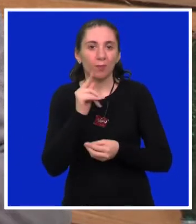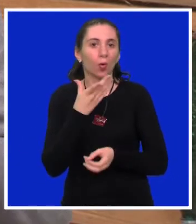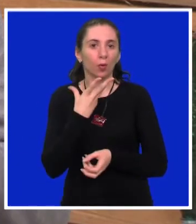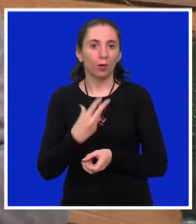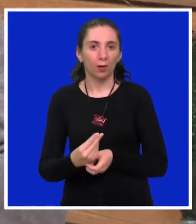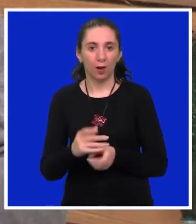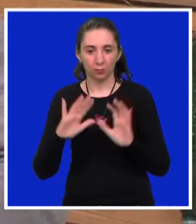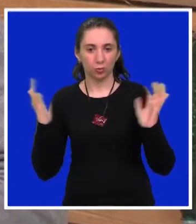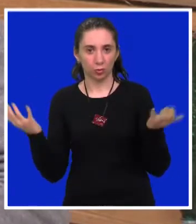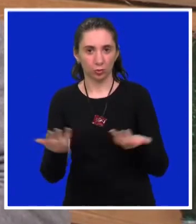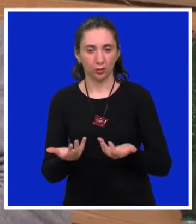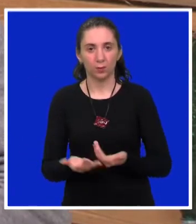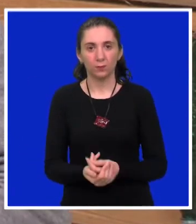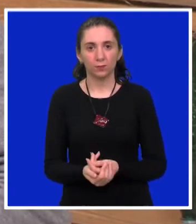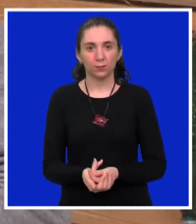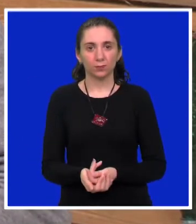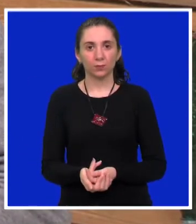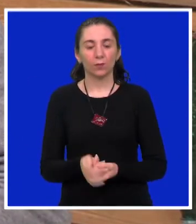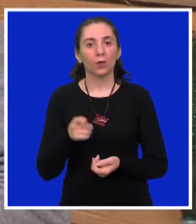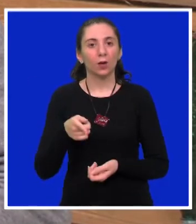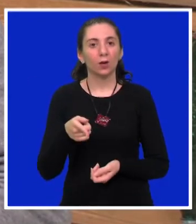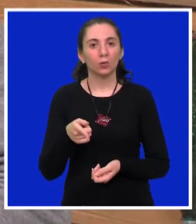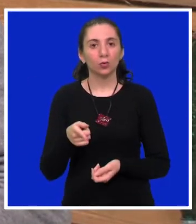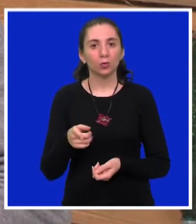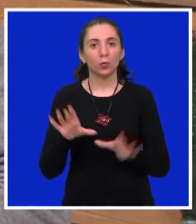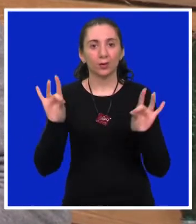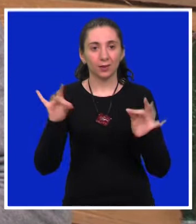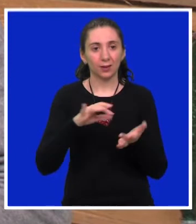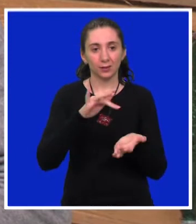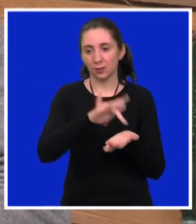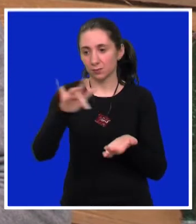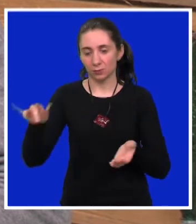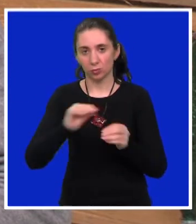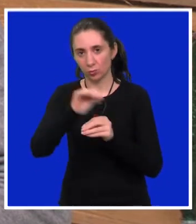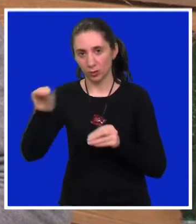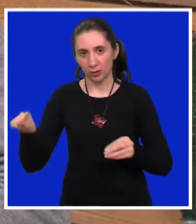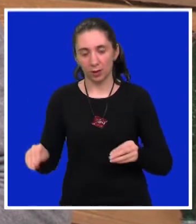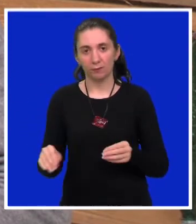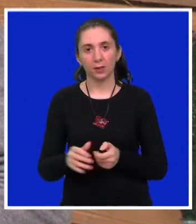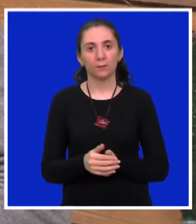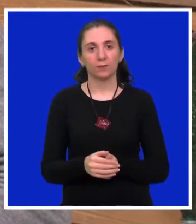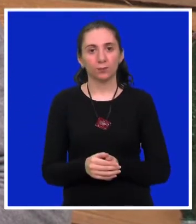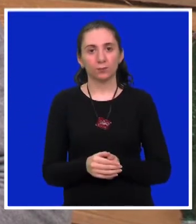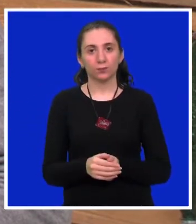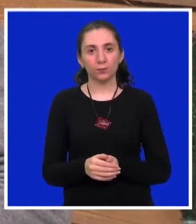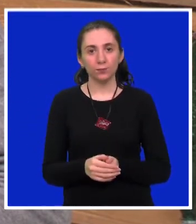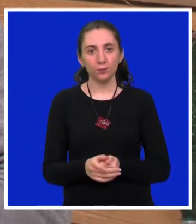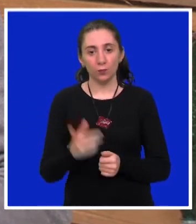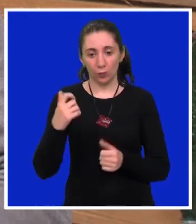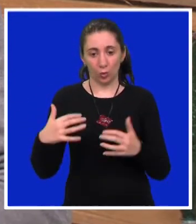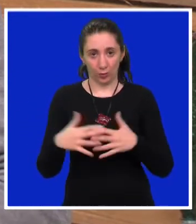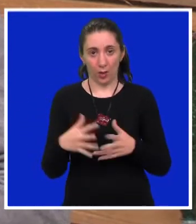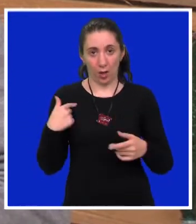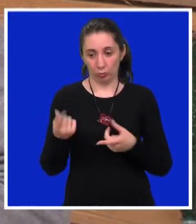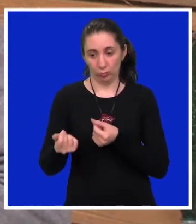estetski dio prostora. I to ćemo na desetak lokacija, dobro sam rekao, će to sljedeće godine biti od